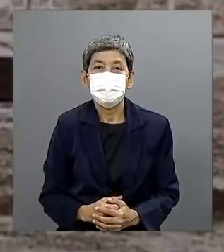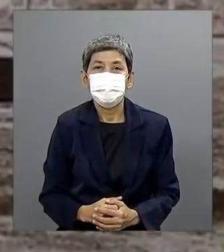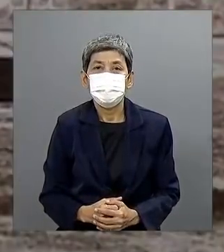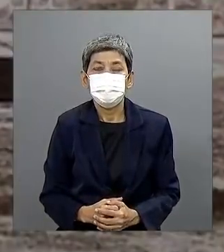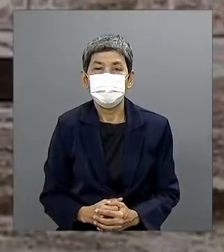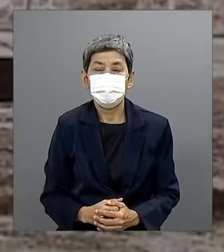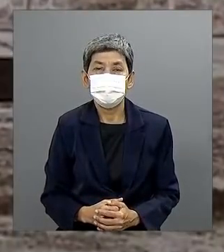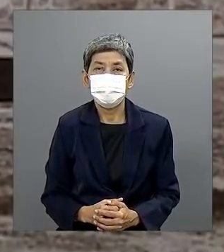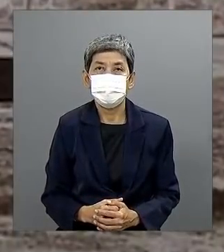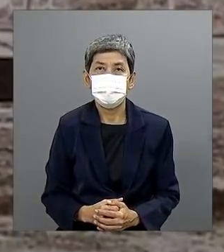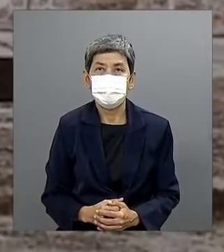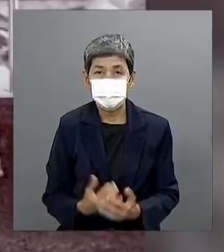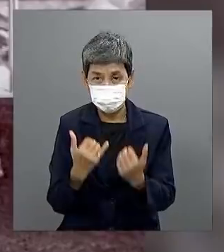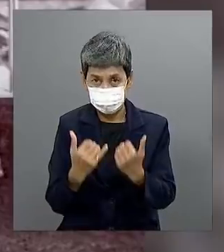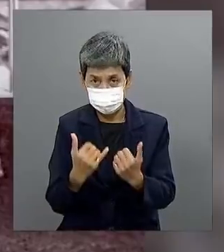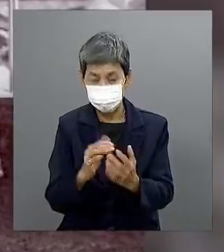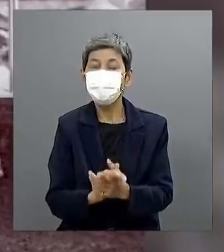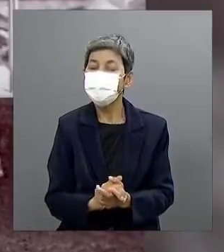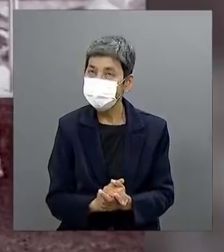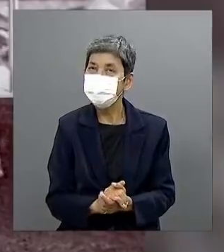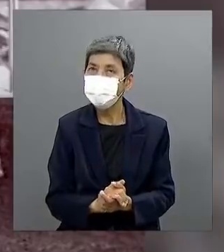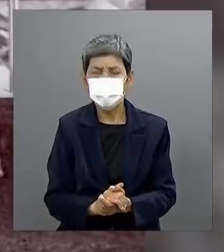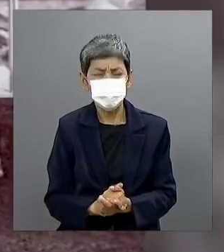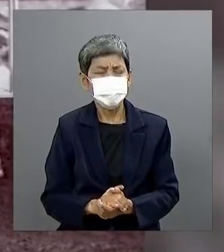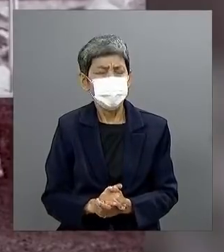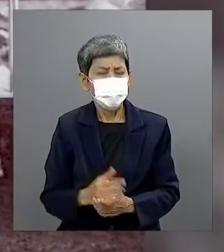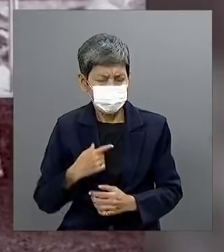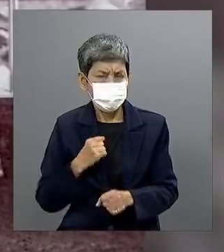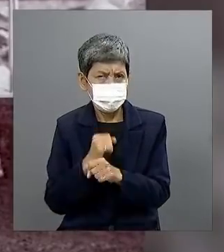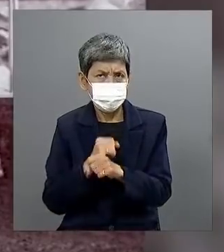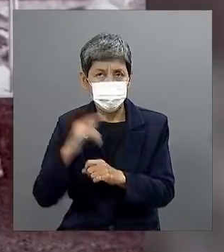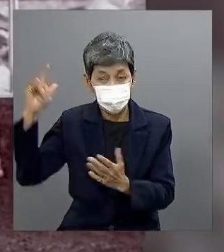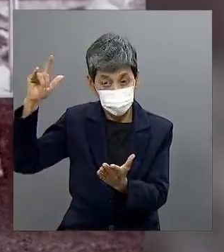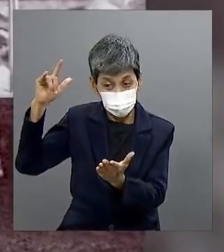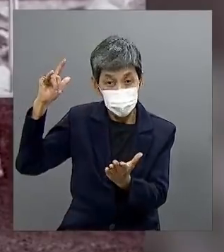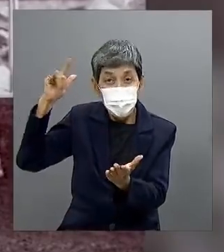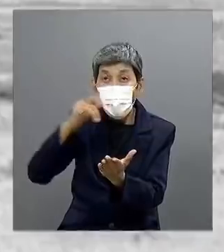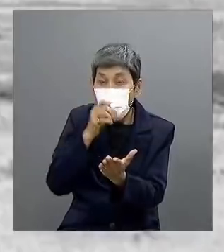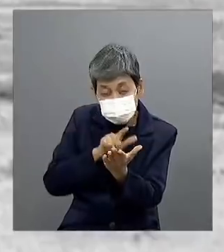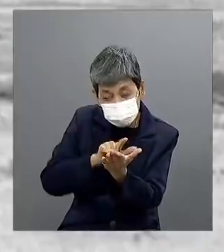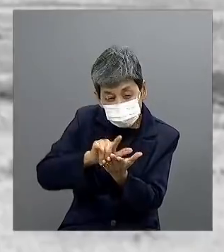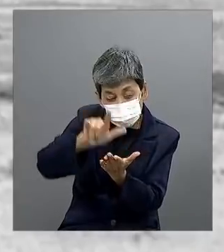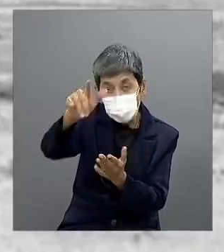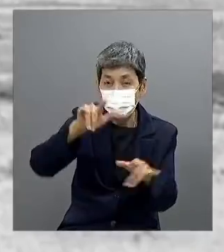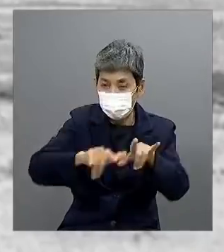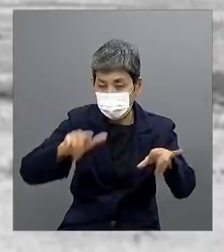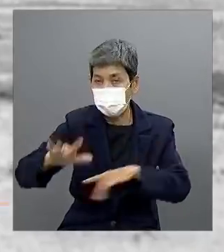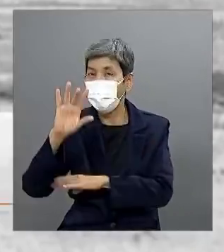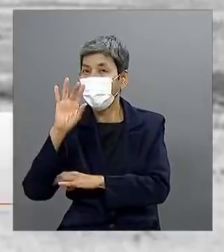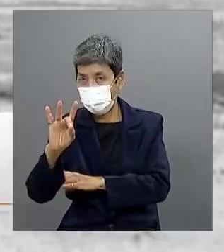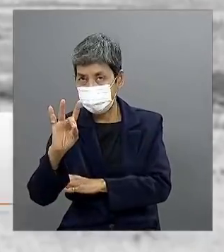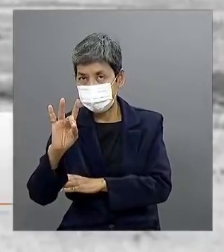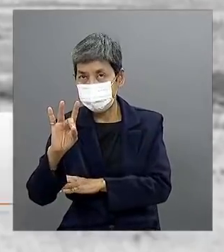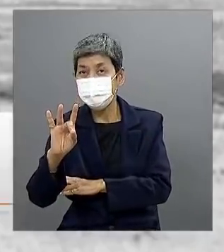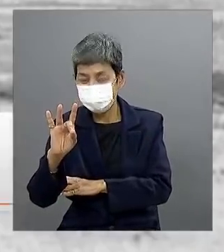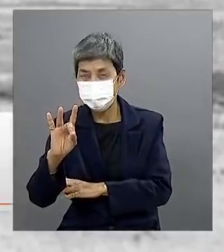เรื่องนี้ครับแหมน้องป้างจะต้องชอบแน่ๆเลยเครื่องบินที่เริ่มการทดลองมีจำนวนทั้งหมด8ลำด้วยกันนะครับในวันนั้นทางรั